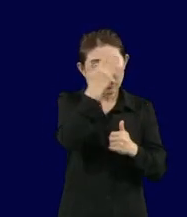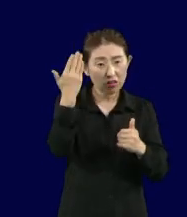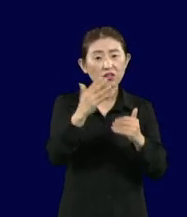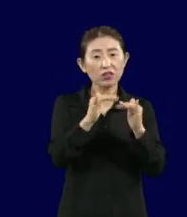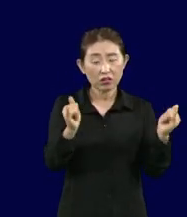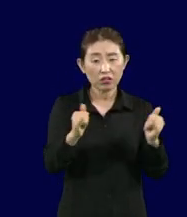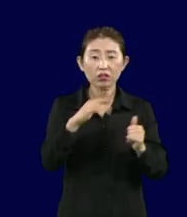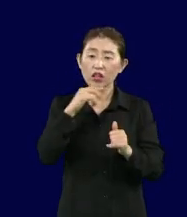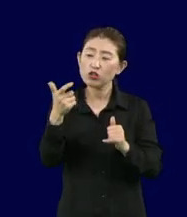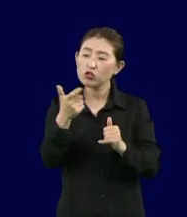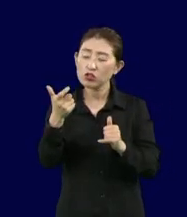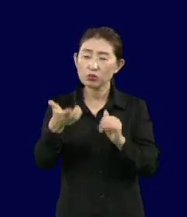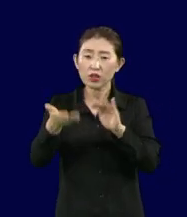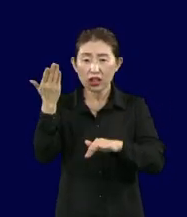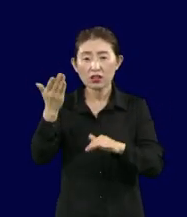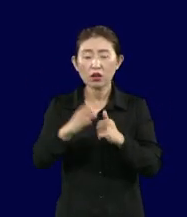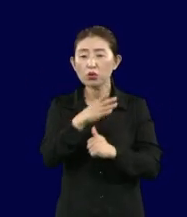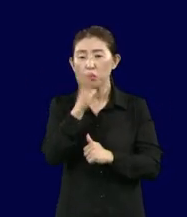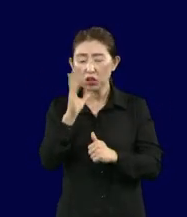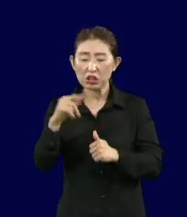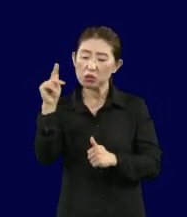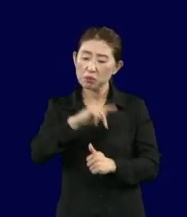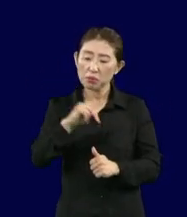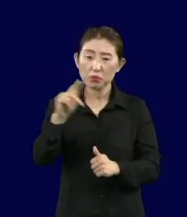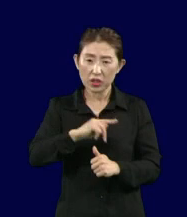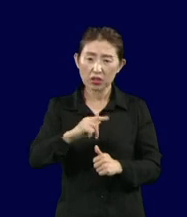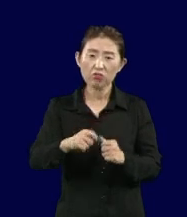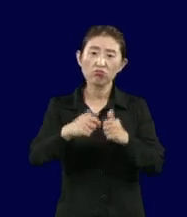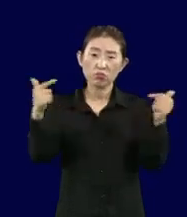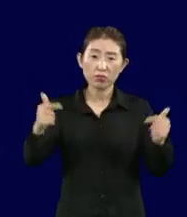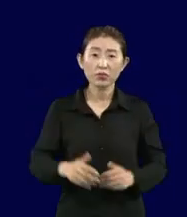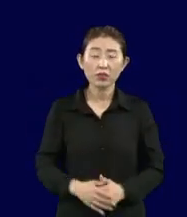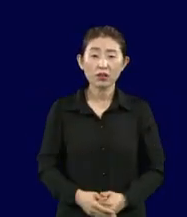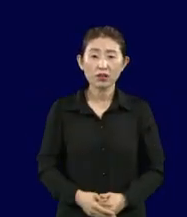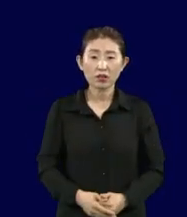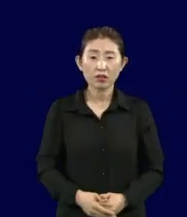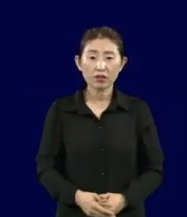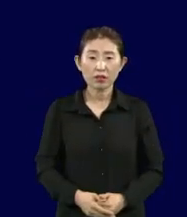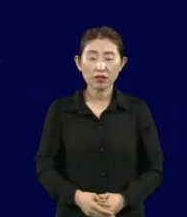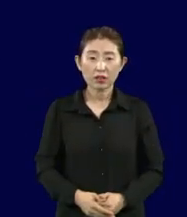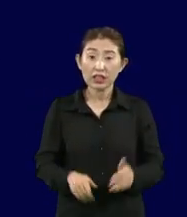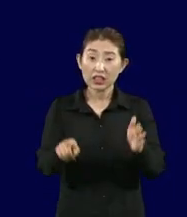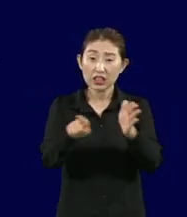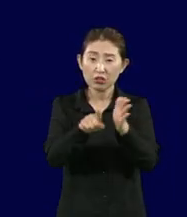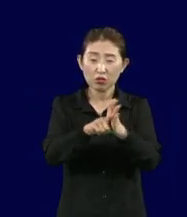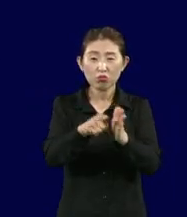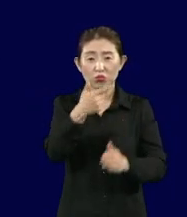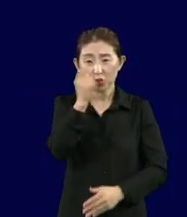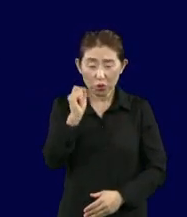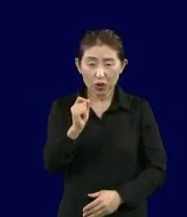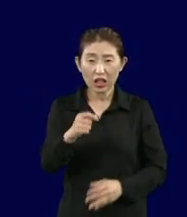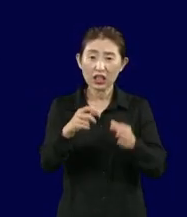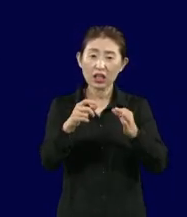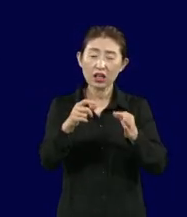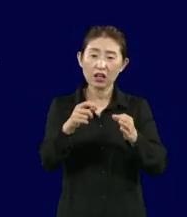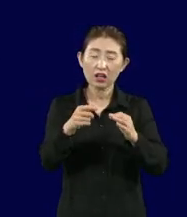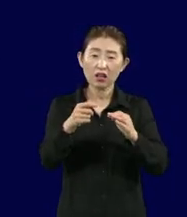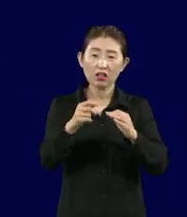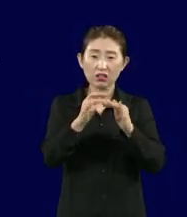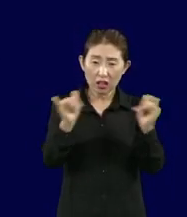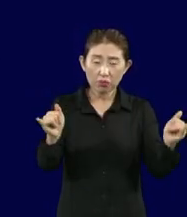청년층과 60대 이상 고령층의 부채가 크게 늘었습니다. 특히 신용도가 낮은 금융 취약계층의